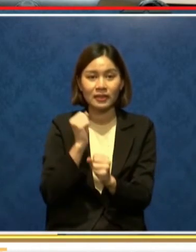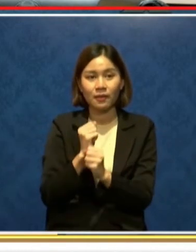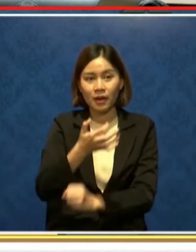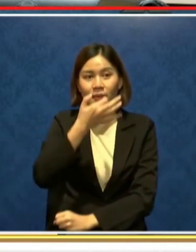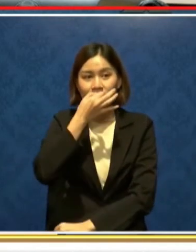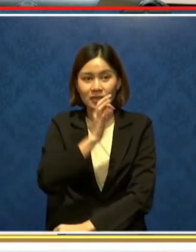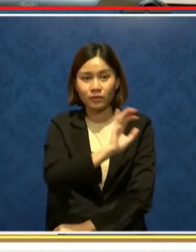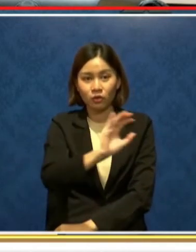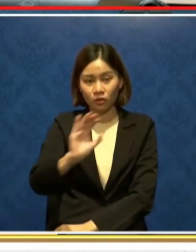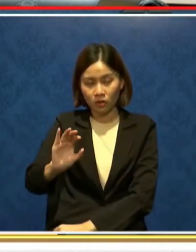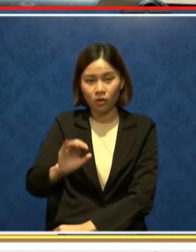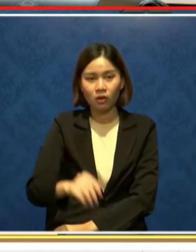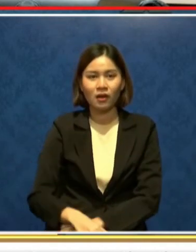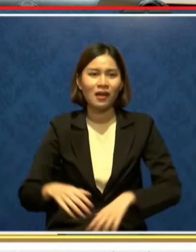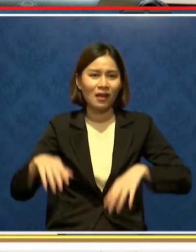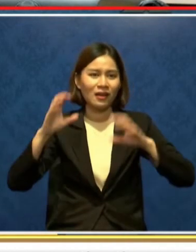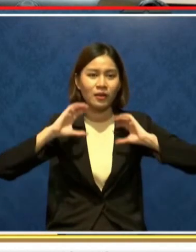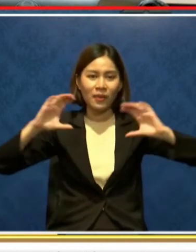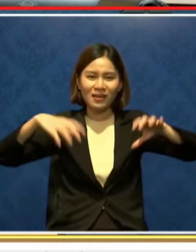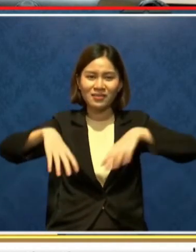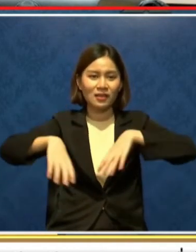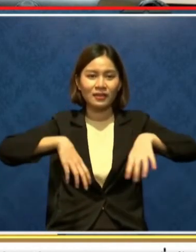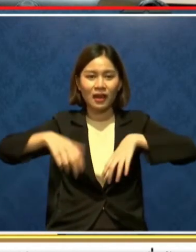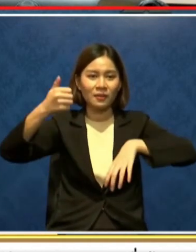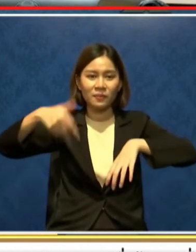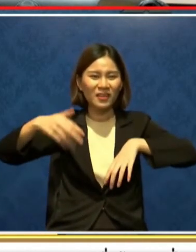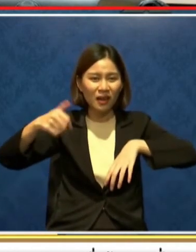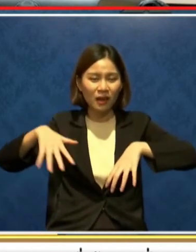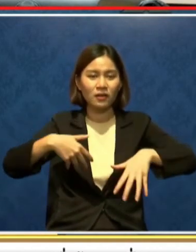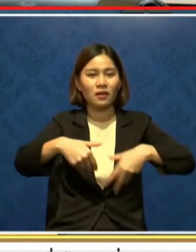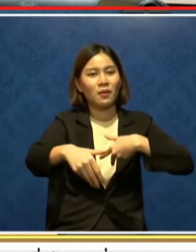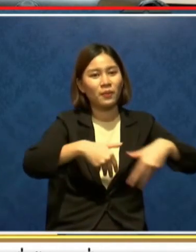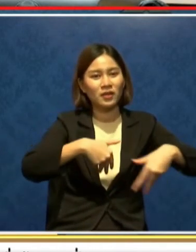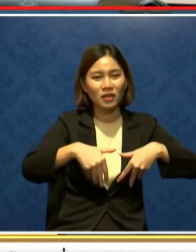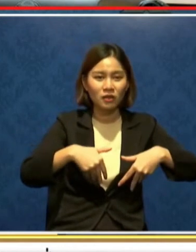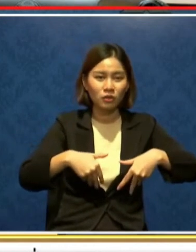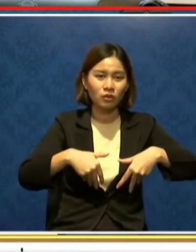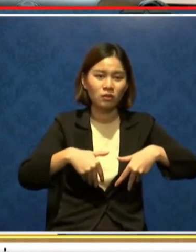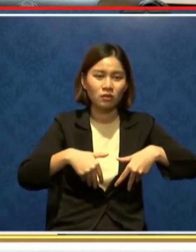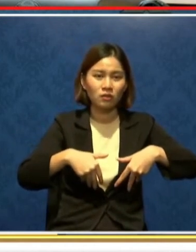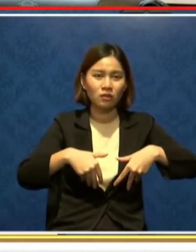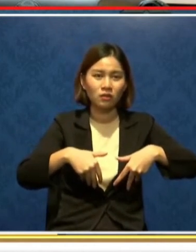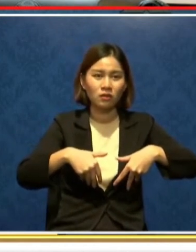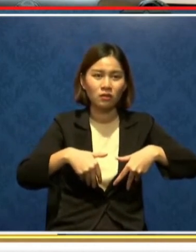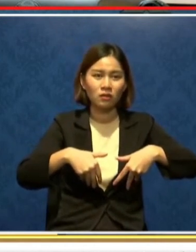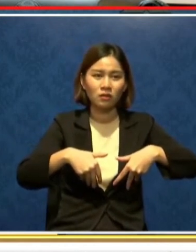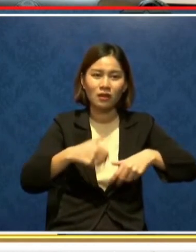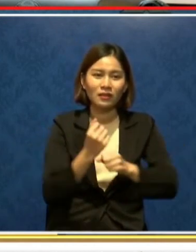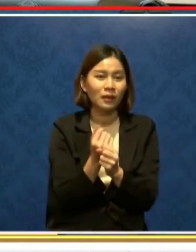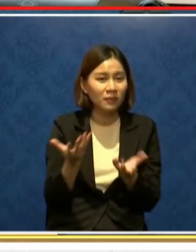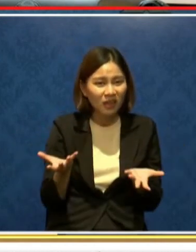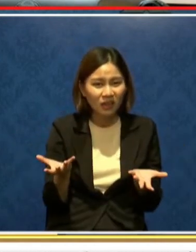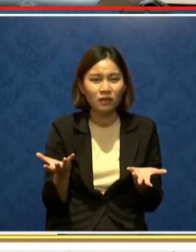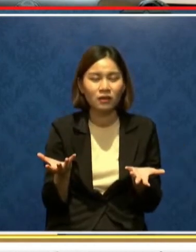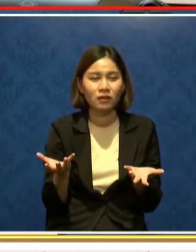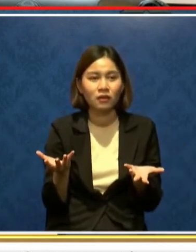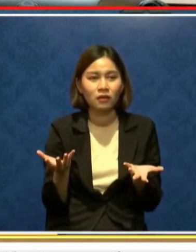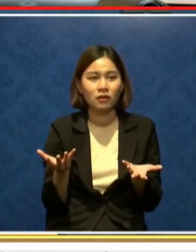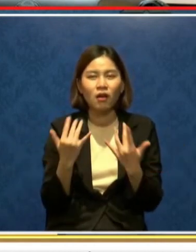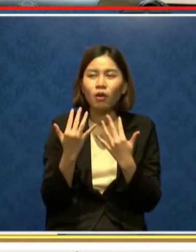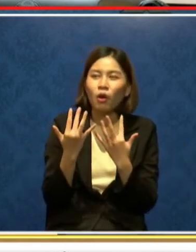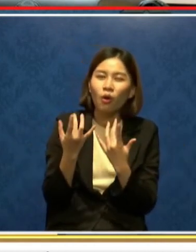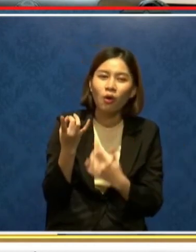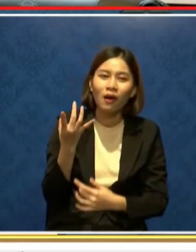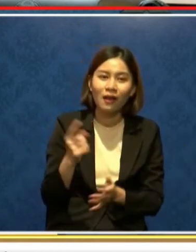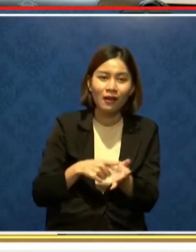รัฐบาลดังจัดการให้ไม่ได้แล้วพี่น้องประชาชนเราจะเดินตาอ้าปากได้อย่างไรนะครับนั่นคือ